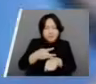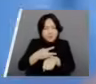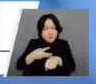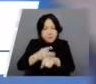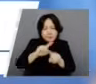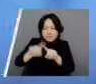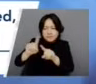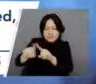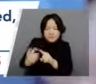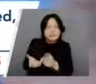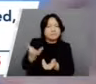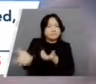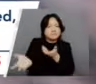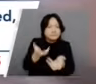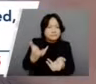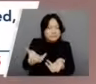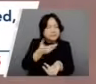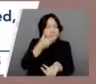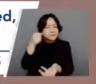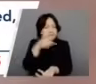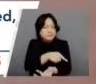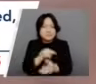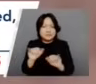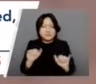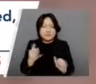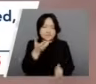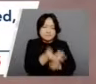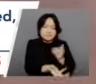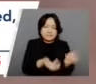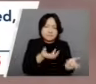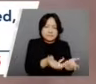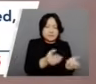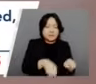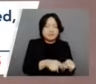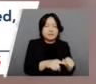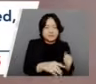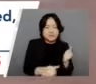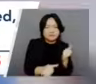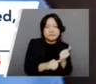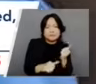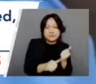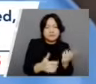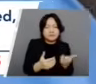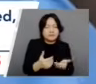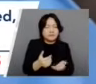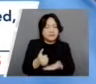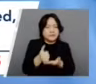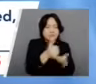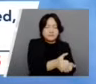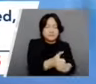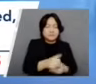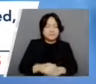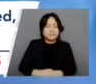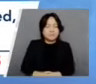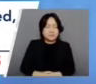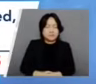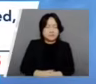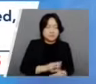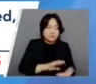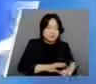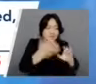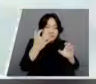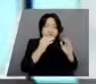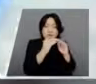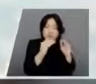na. Pero siyempre meron tayong assistance doon sa mga damage at saka muni